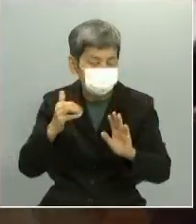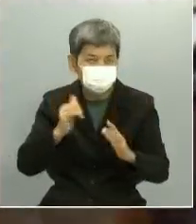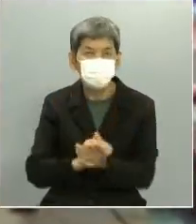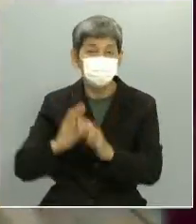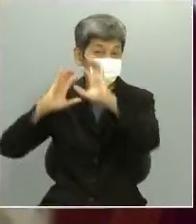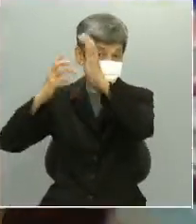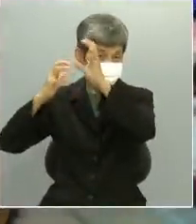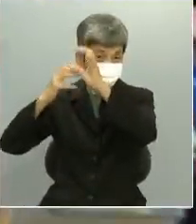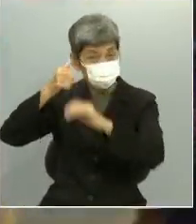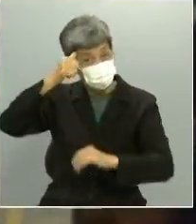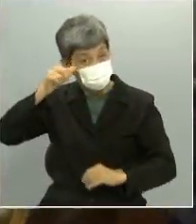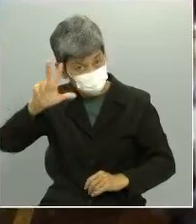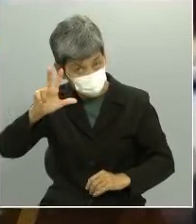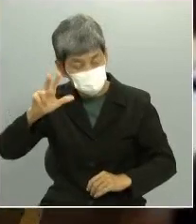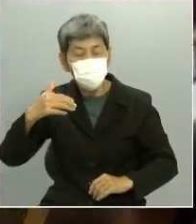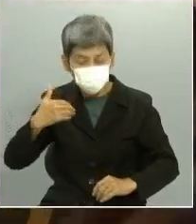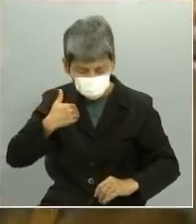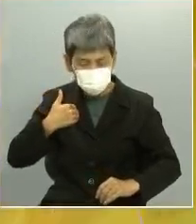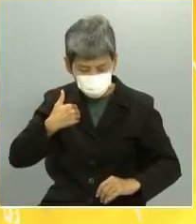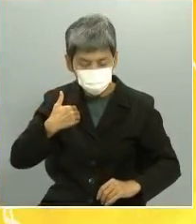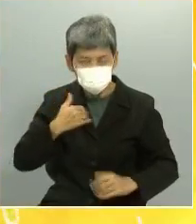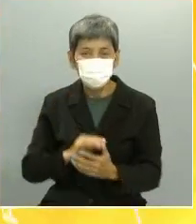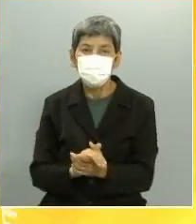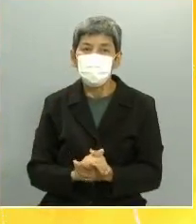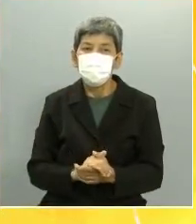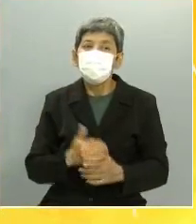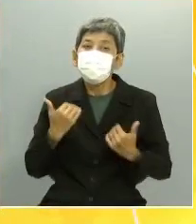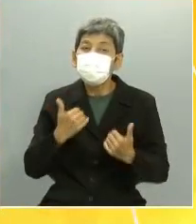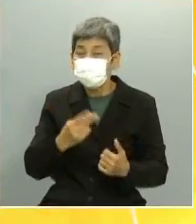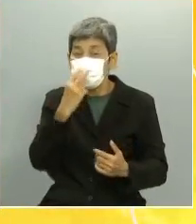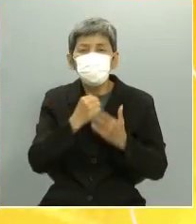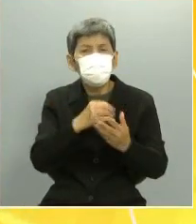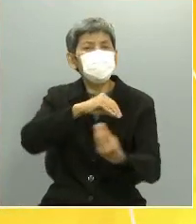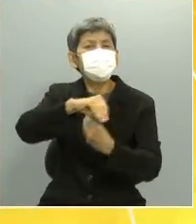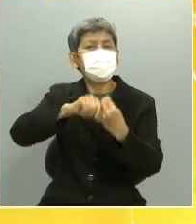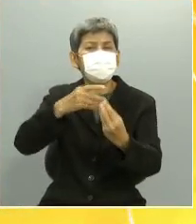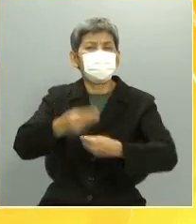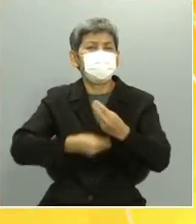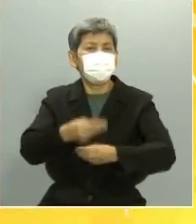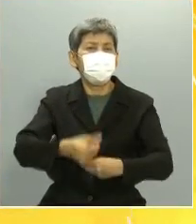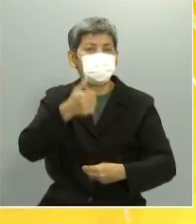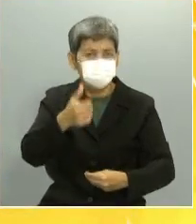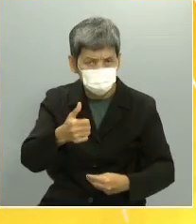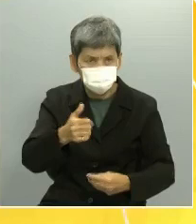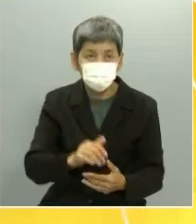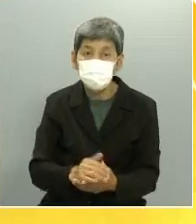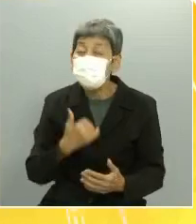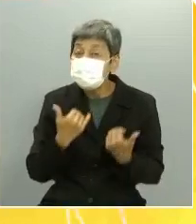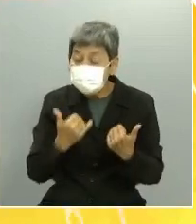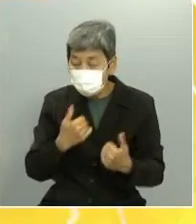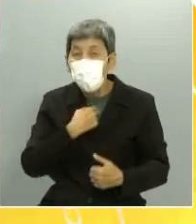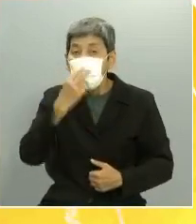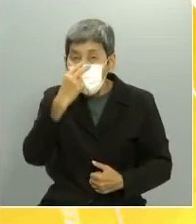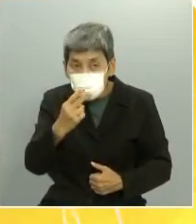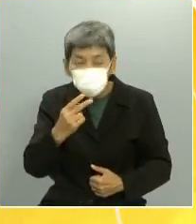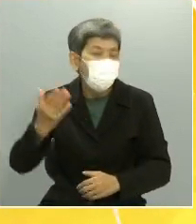กลางแปลง3วันยังไม่มีมิติที่ลึกกว่าหนังกลางแปลงมันช่วยเศรษฐกิจเส้นเลือดฝอยแล้วทำให้เห็นถึง